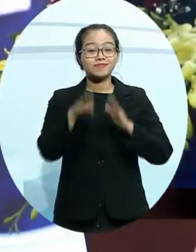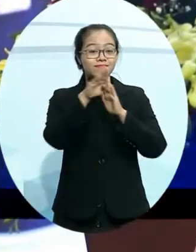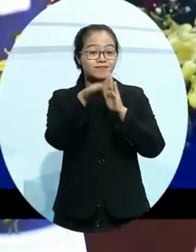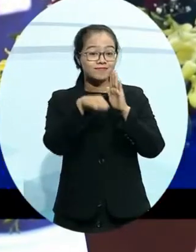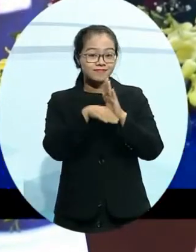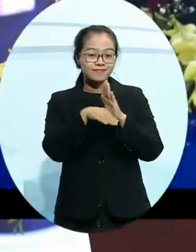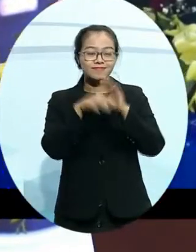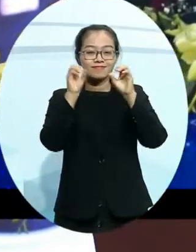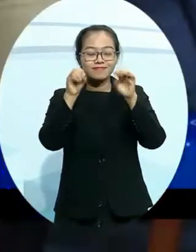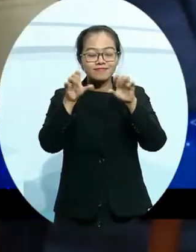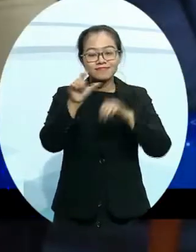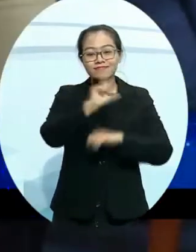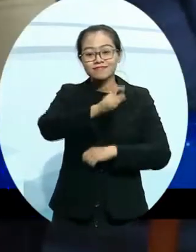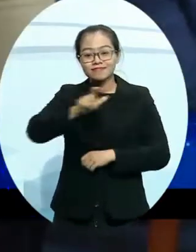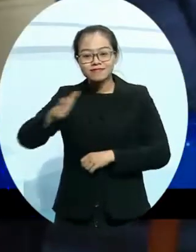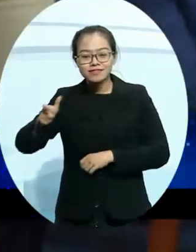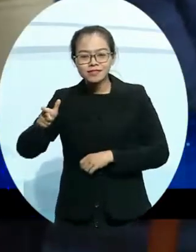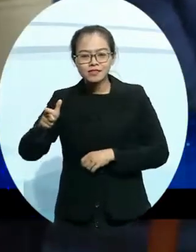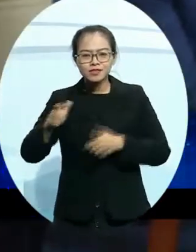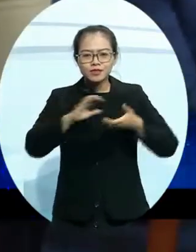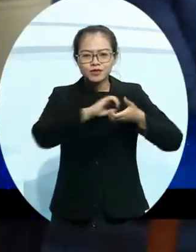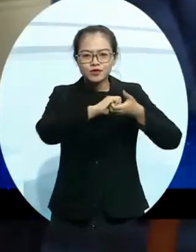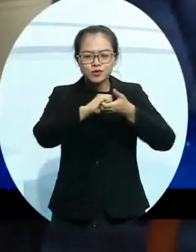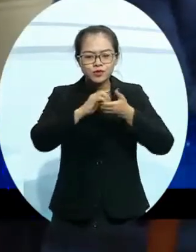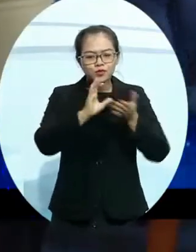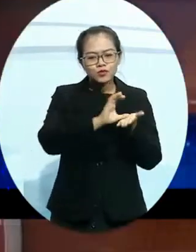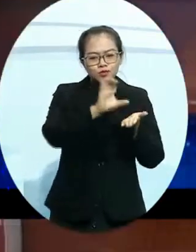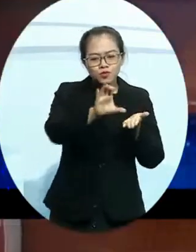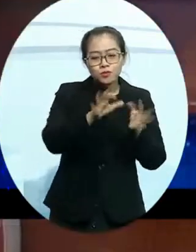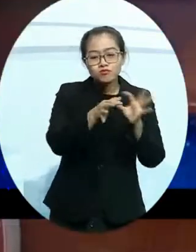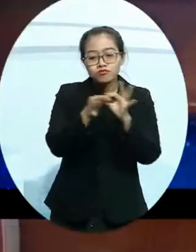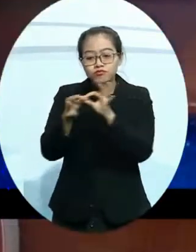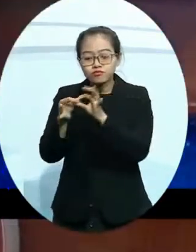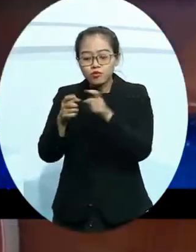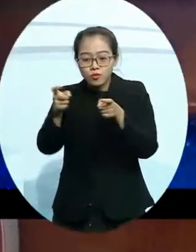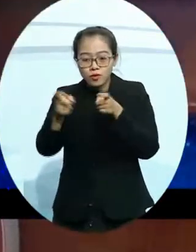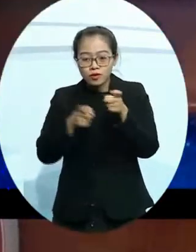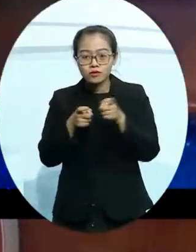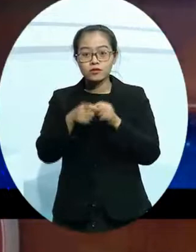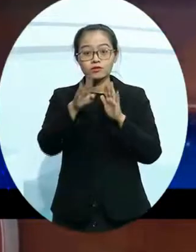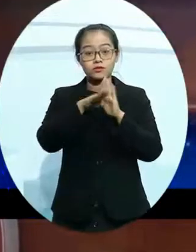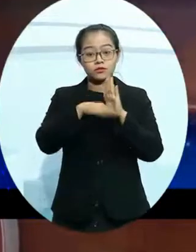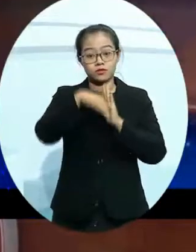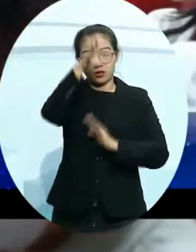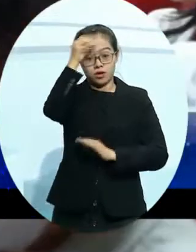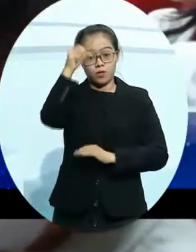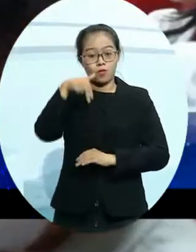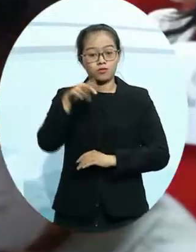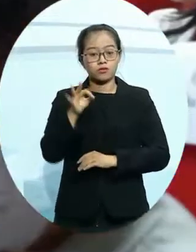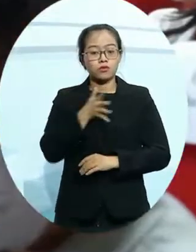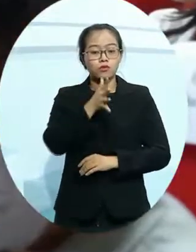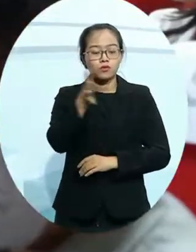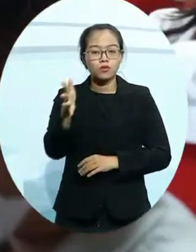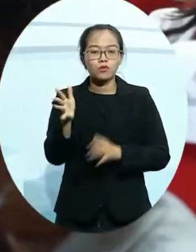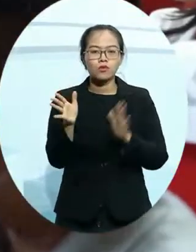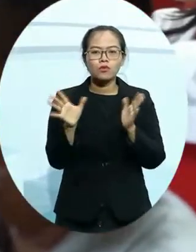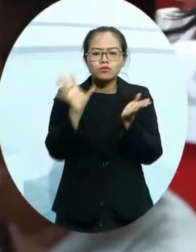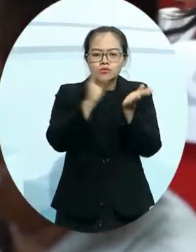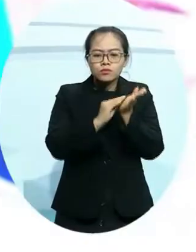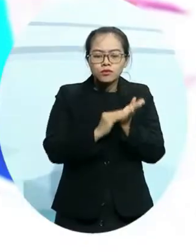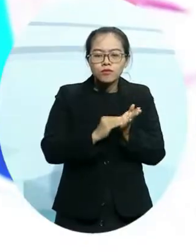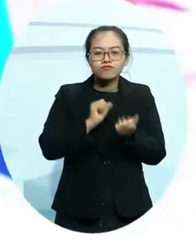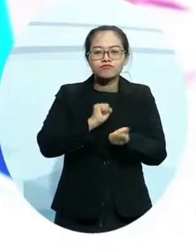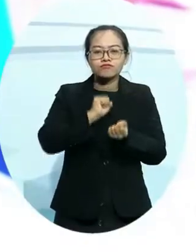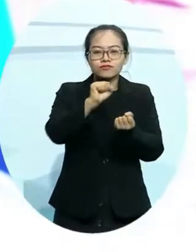nhân Logistics và quản lý chuỗi cung ứng định hướng nghề nghiệp quốc tế của Trường Đại học Ngoại thương được thiết kế tích hợp với chương trình đào tạo theo chứng chỉ của Liên